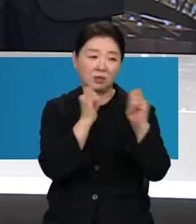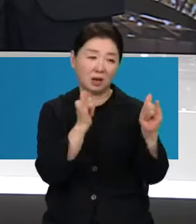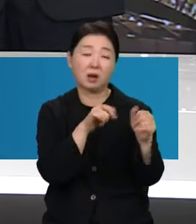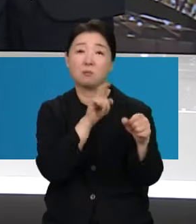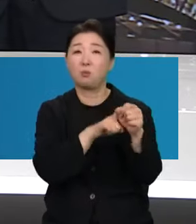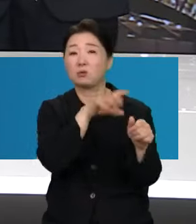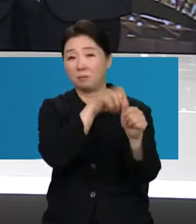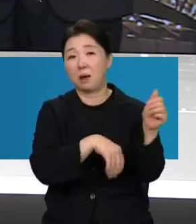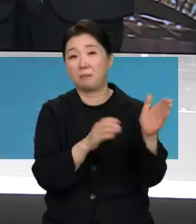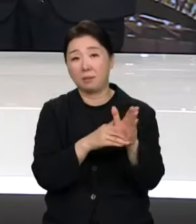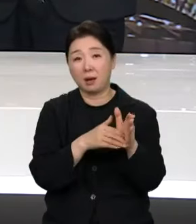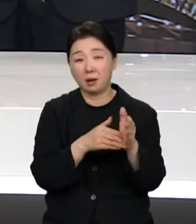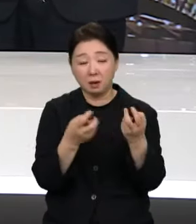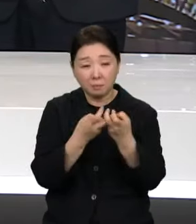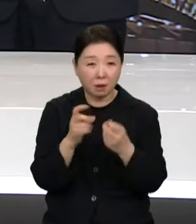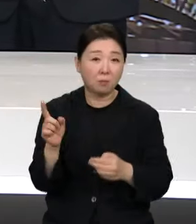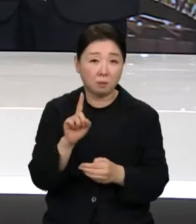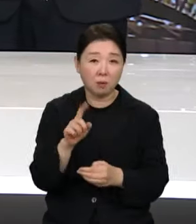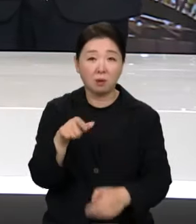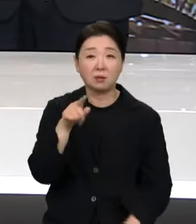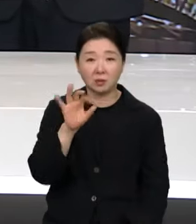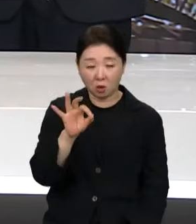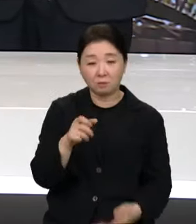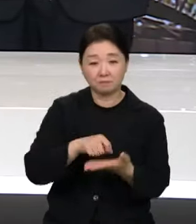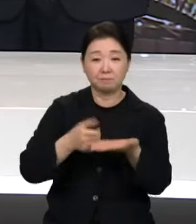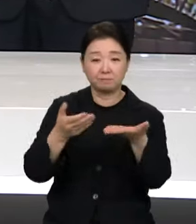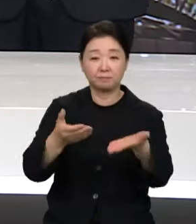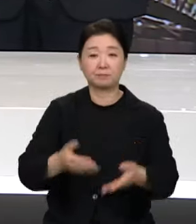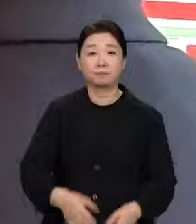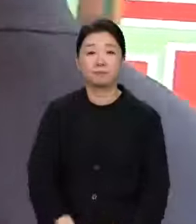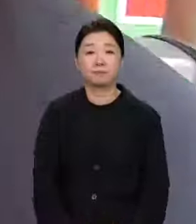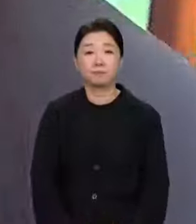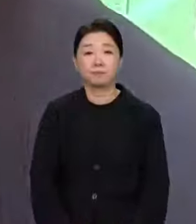노렸다는데 어떤 수법인지 정혜성 기자가 취재했습니다.